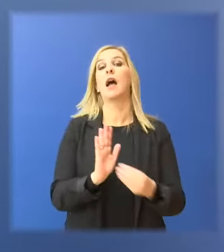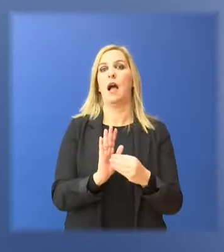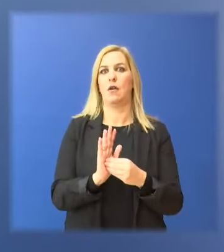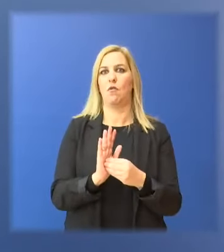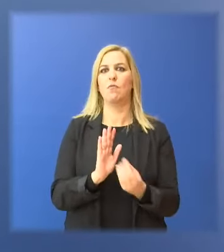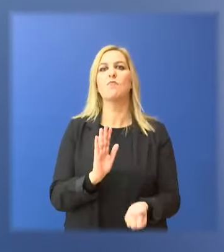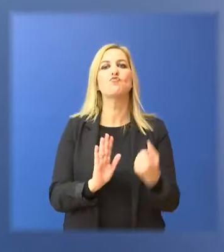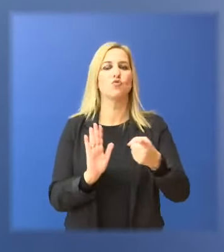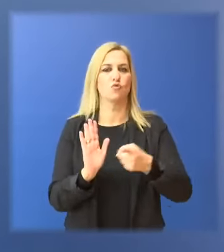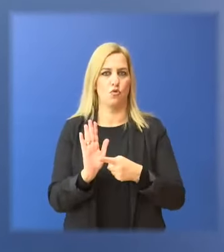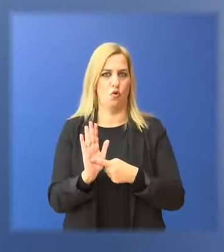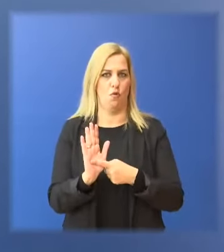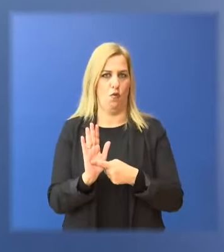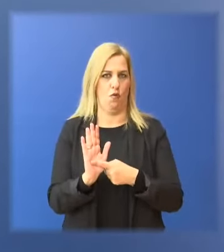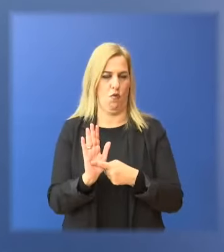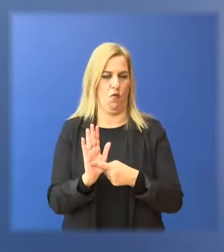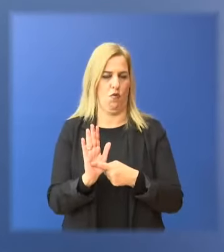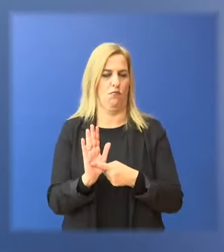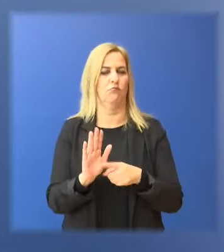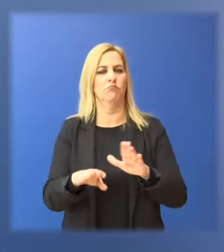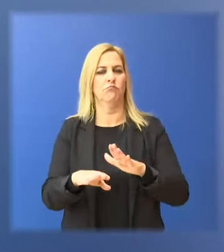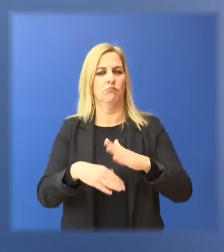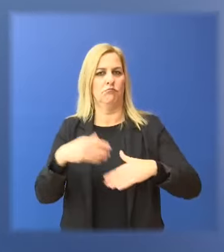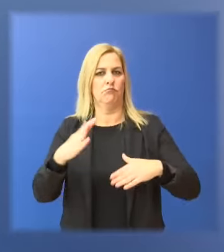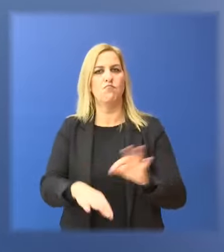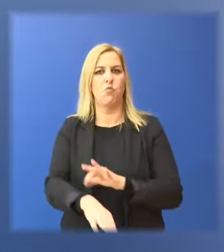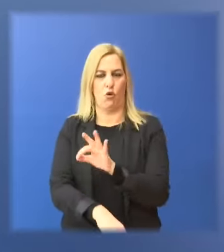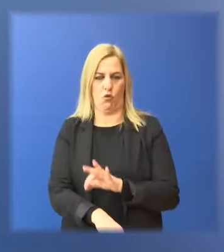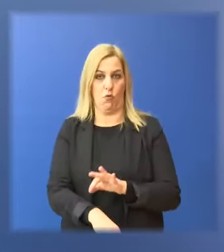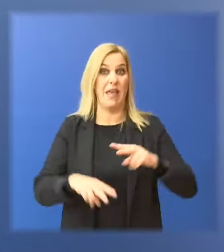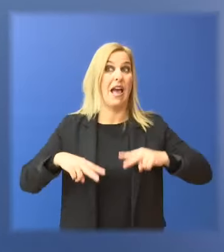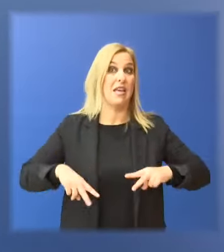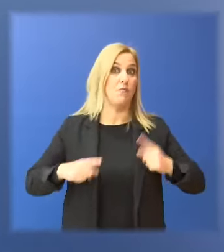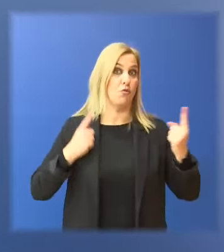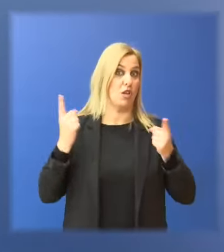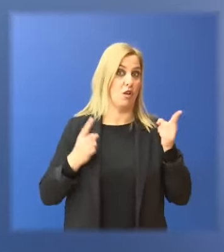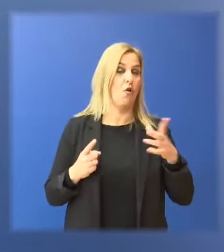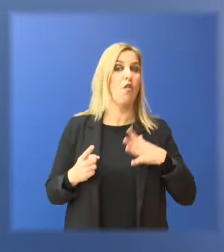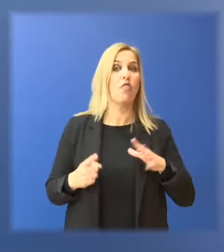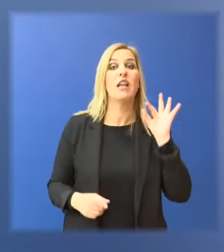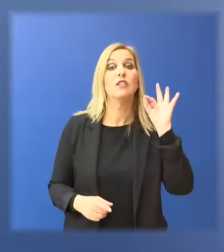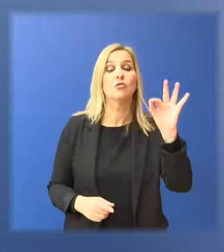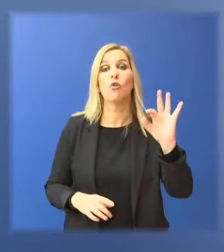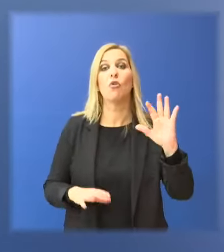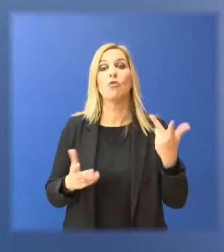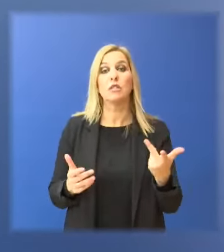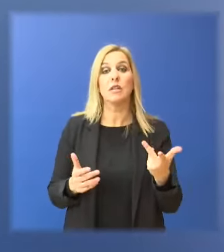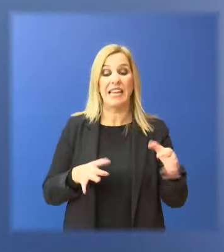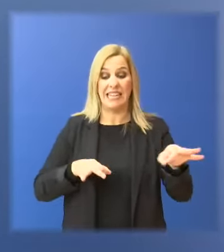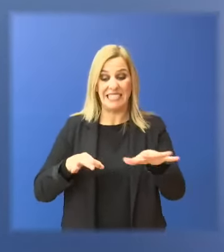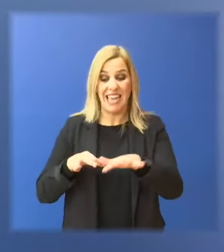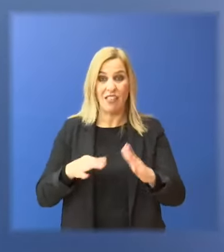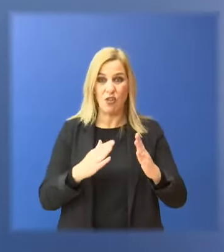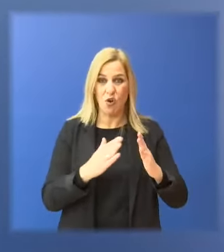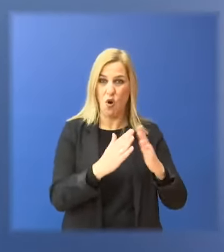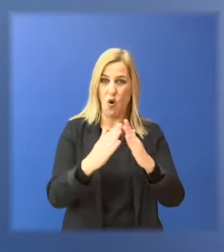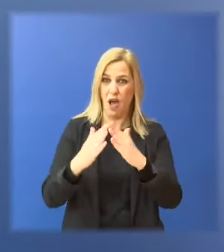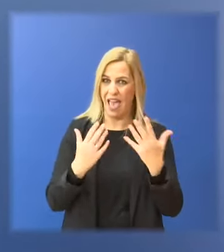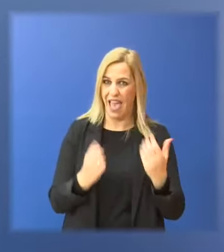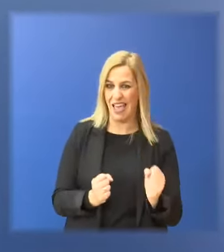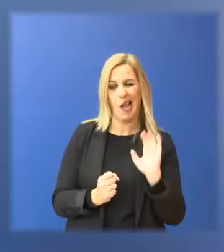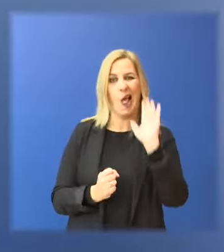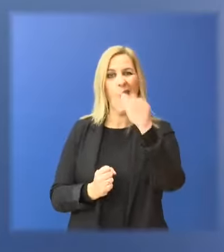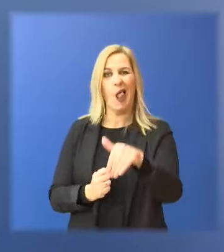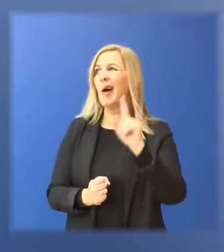παρεμβάσεις στην πολεοδομική νομοθεσία, το Υπουργείο Περιβάλλοντος και Ενέργειας στοχεύει στον περιορισμό της εκτός σχεδίου δόμησης με την